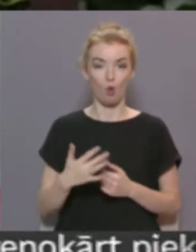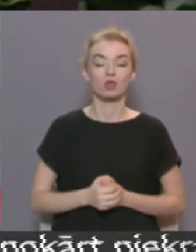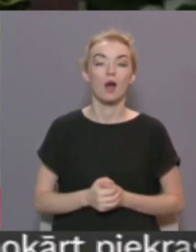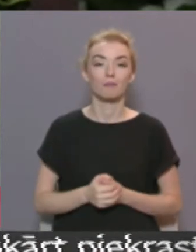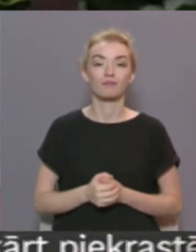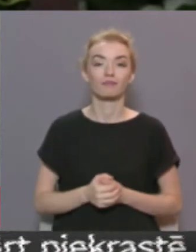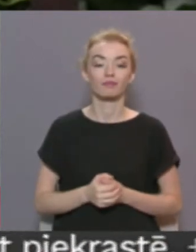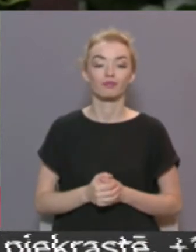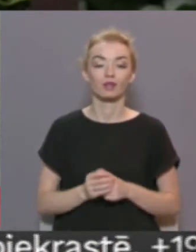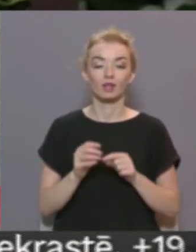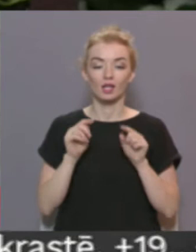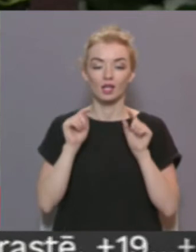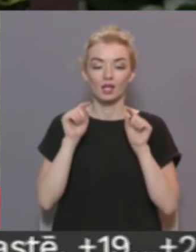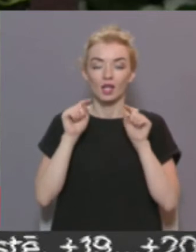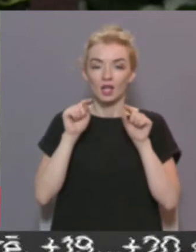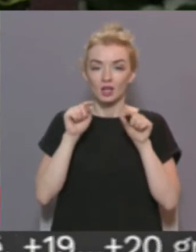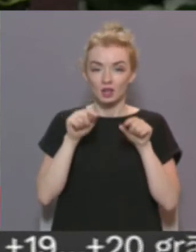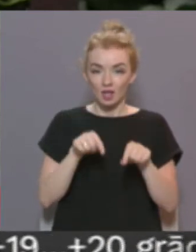Tās ir, es domāju, tas ir tas,